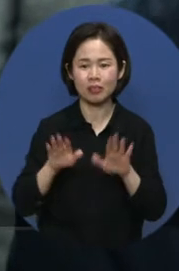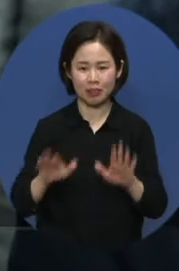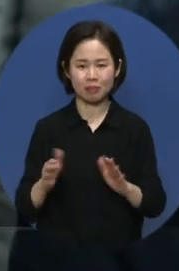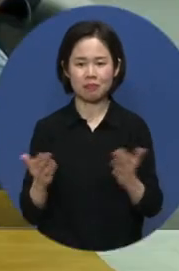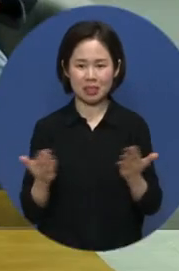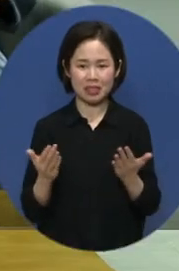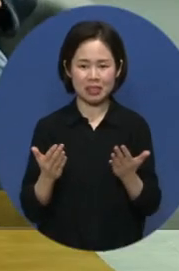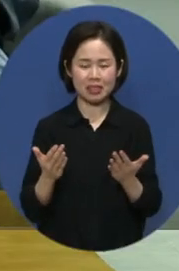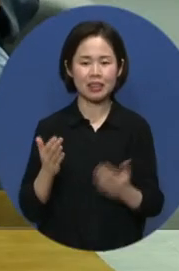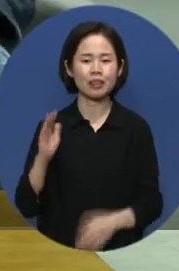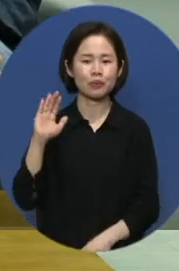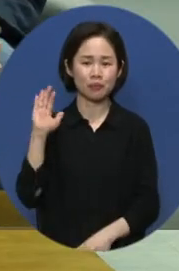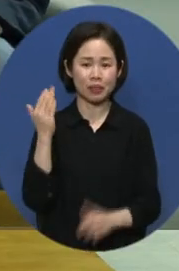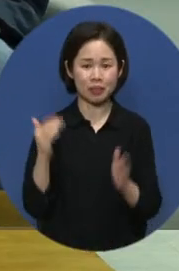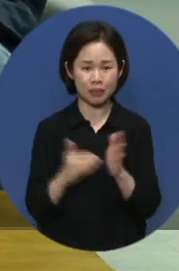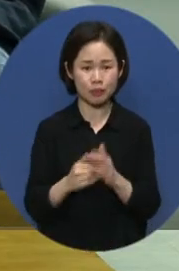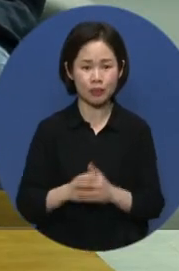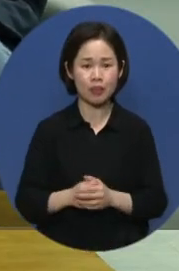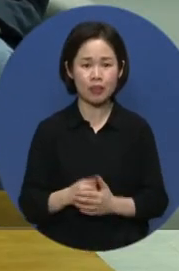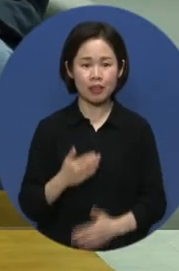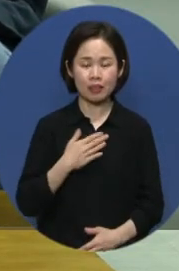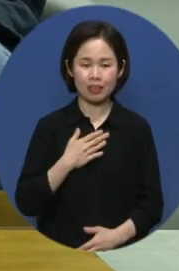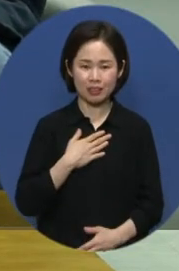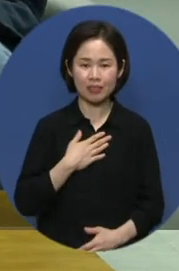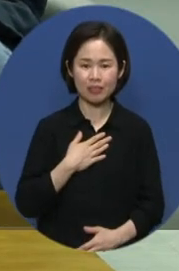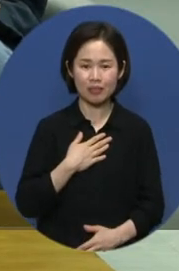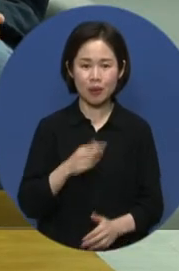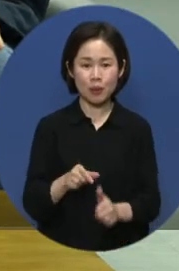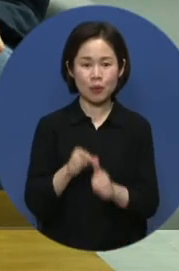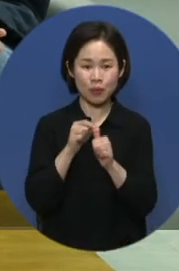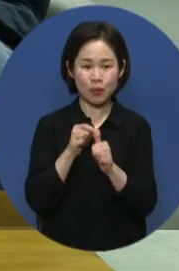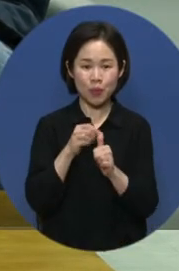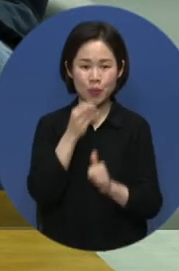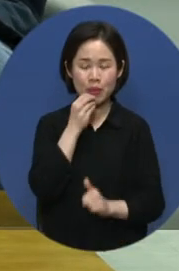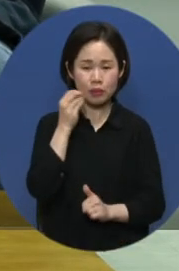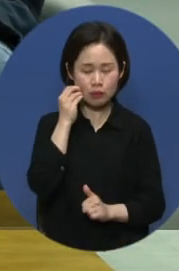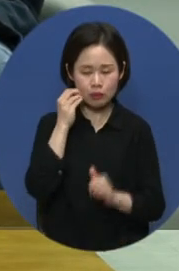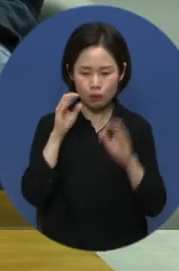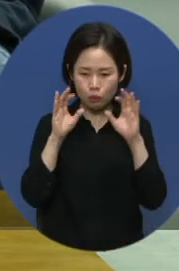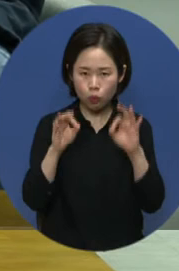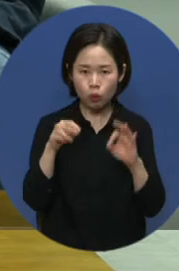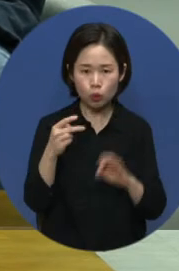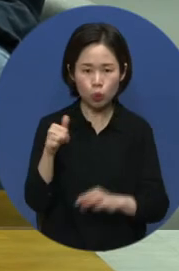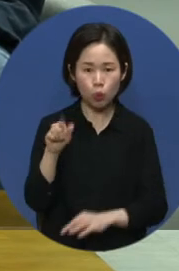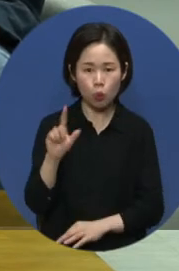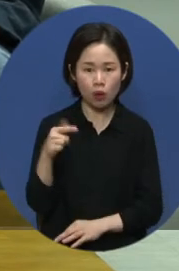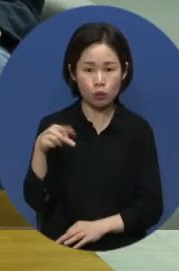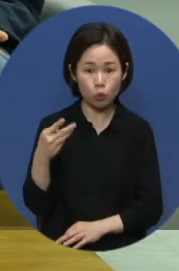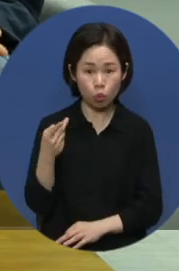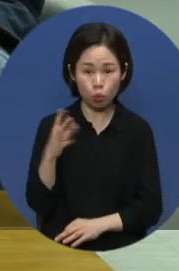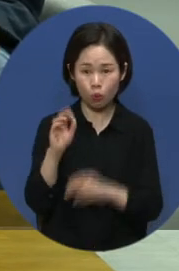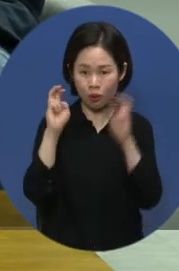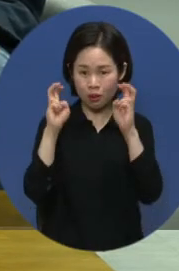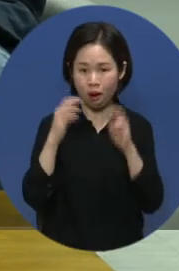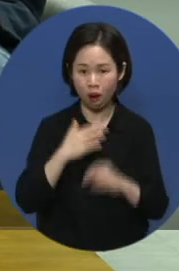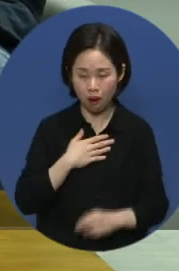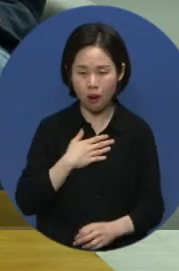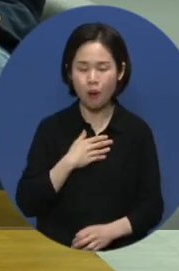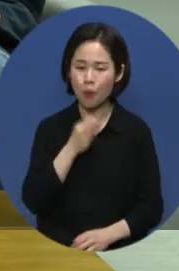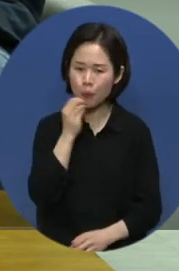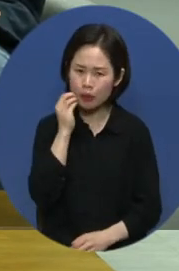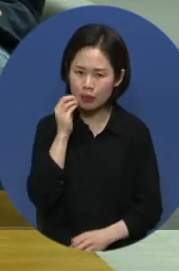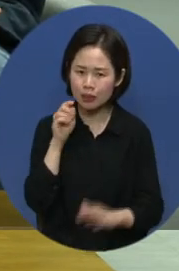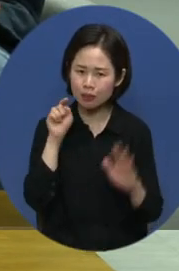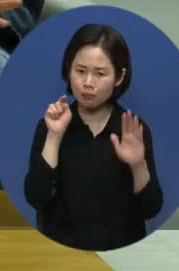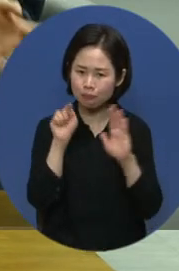네. 저는 채용 사이트에서 소소한 소통을 알게 되었고 이제 홈페이지에 들어가서 어떠한